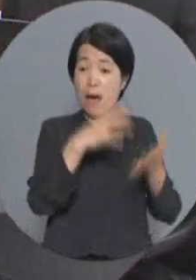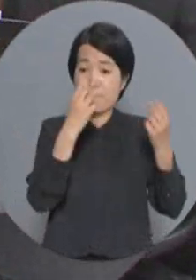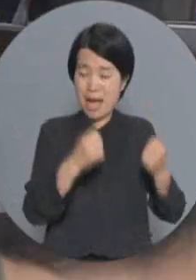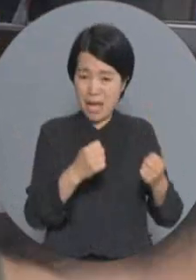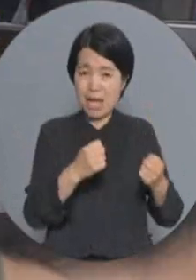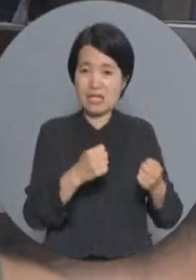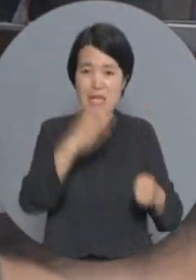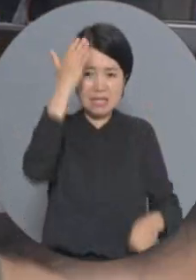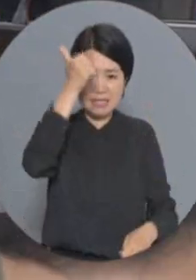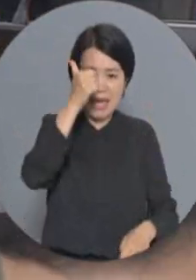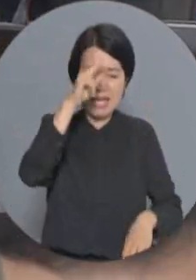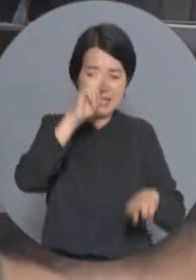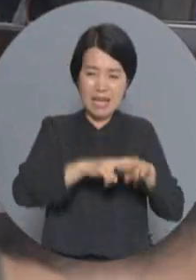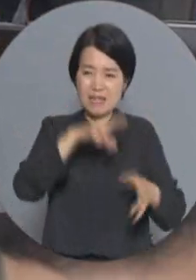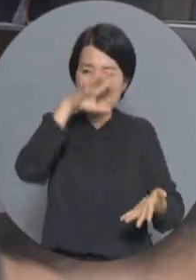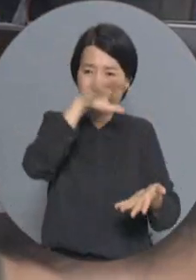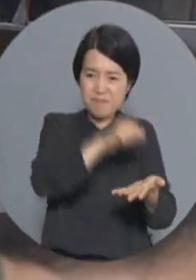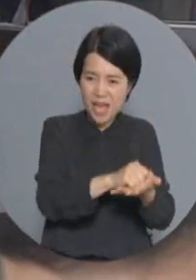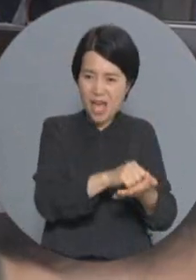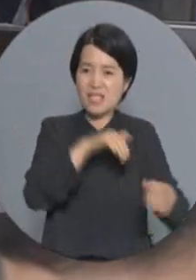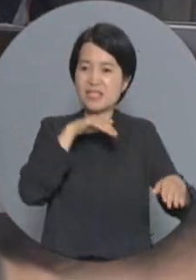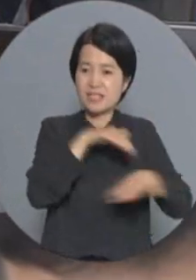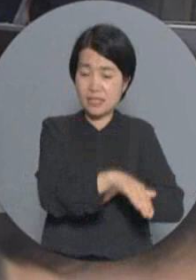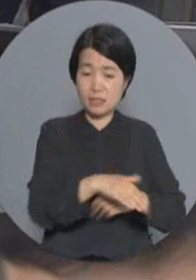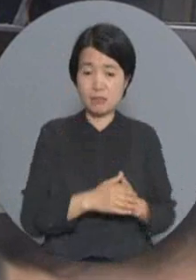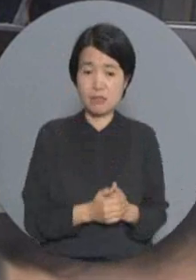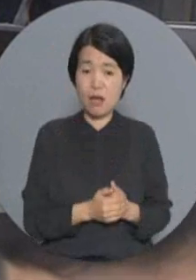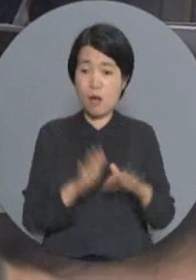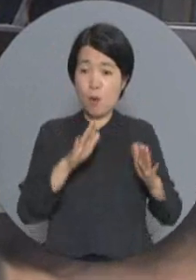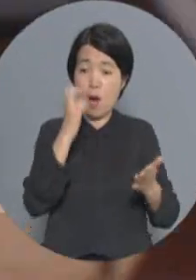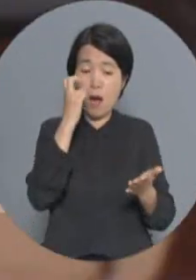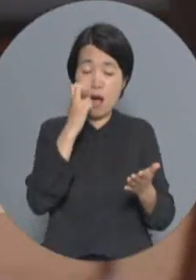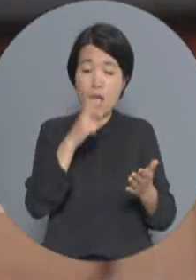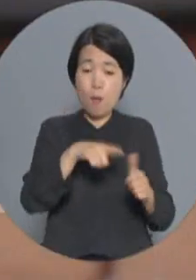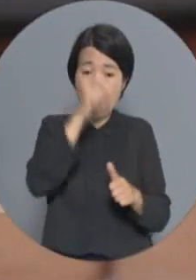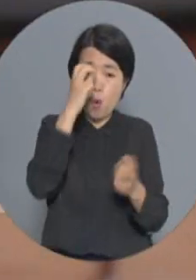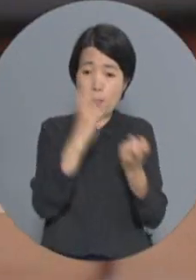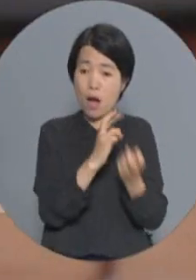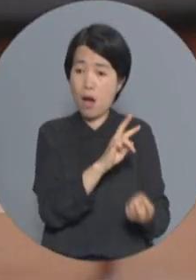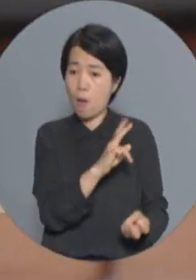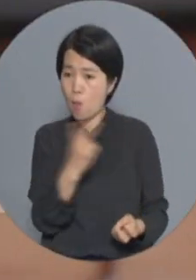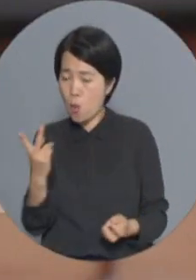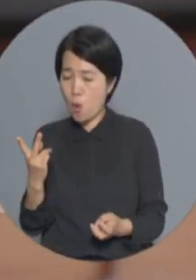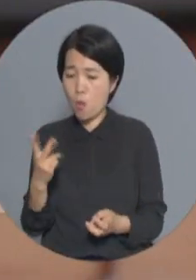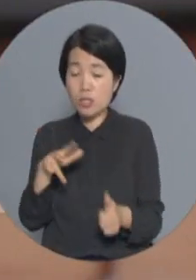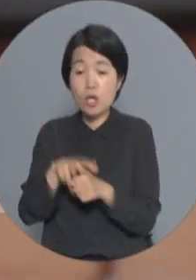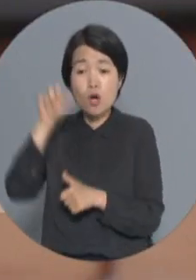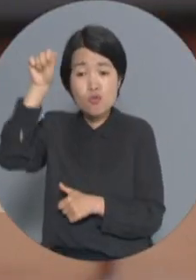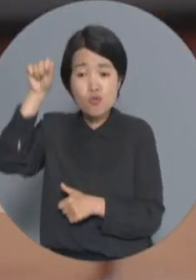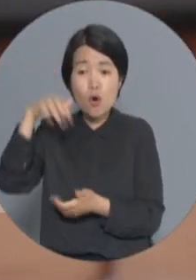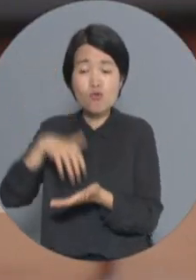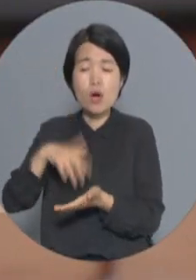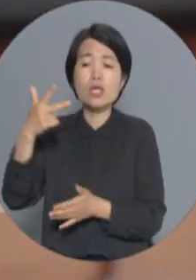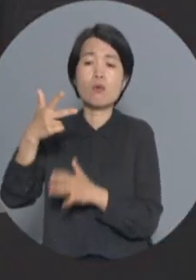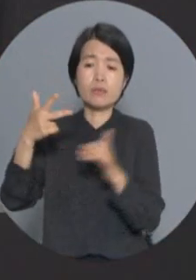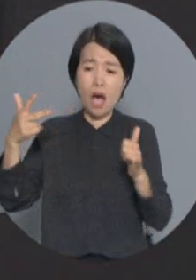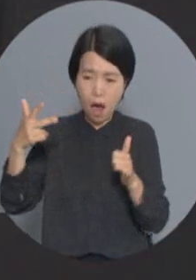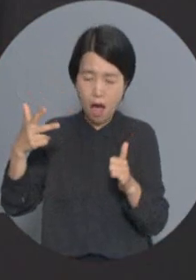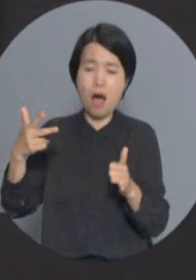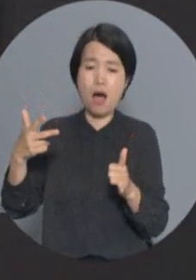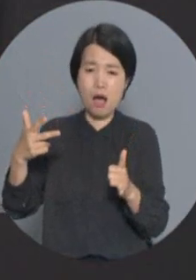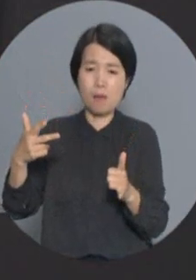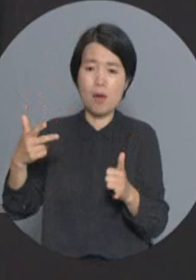독점할 수밖에 없는 구조였지만 후보선출 방식이 바뀌면서 벌써 일곱명의 시의원이 출마 의사를